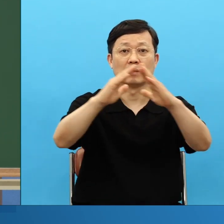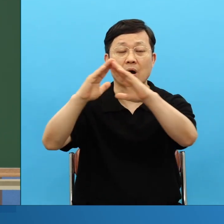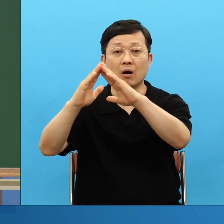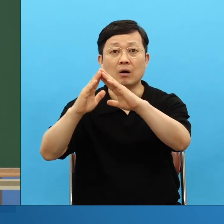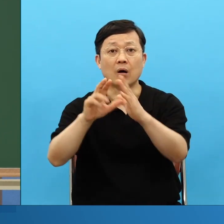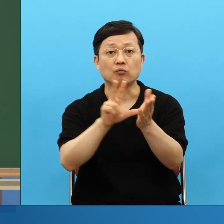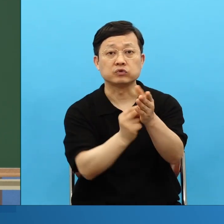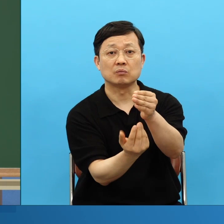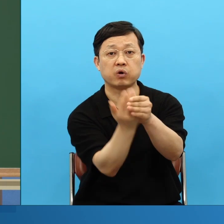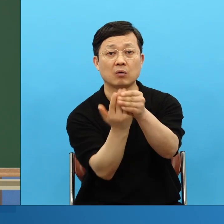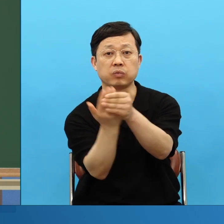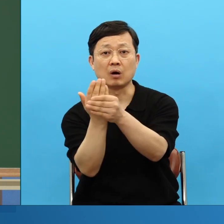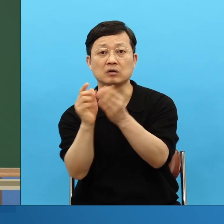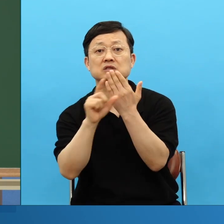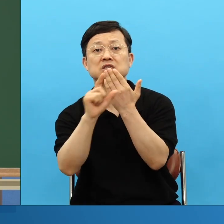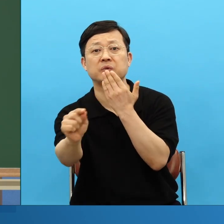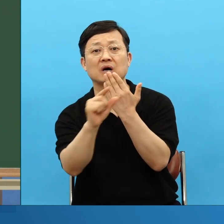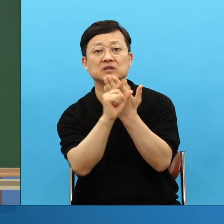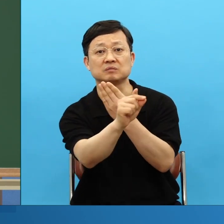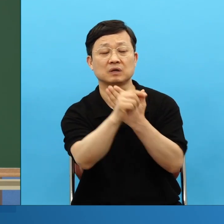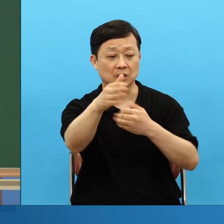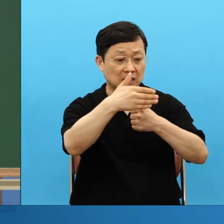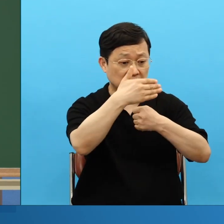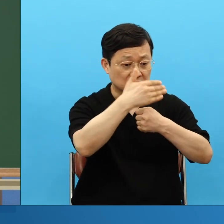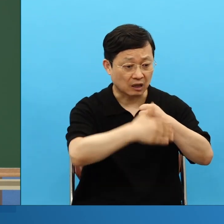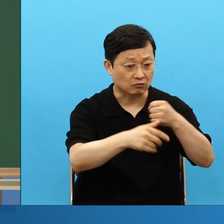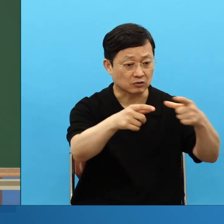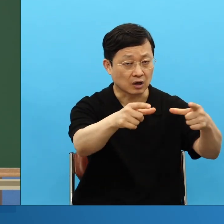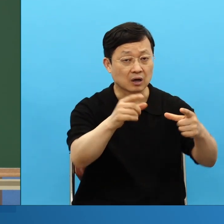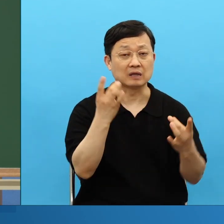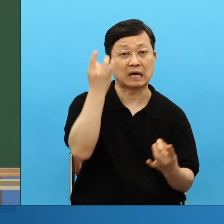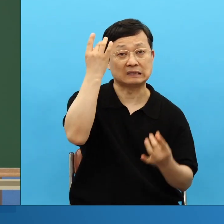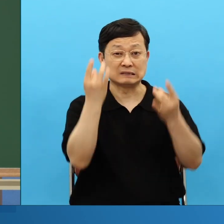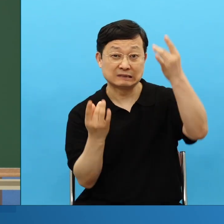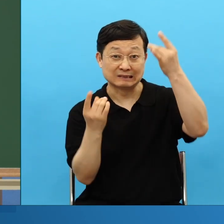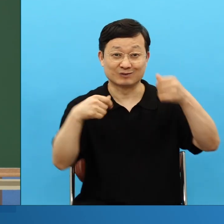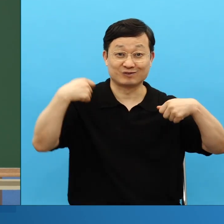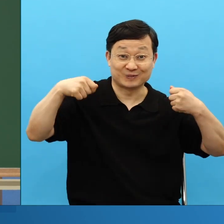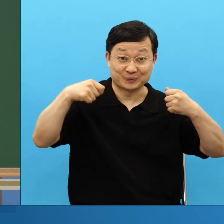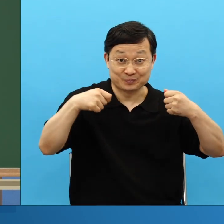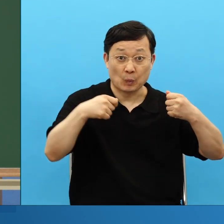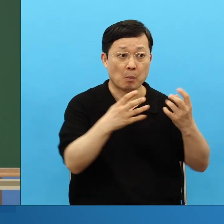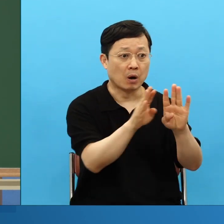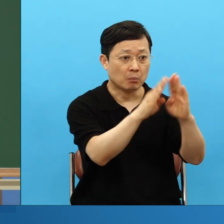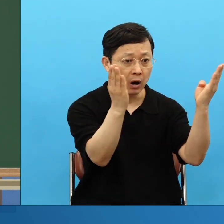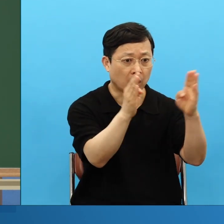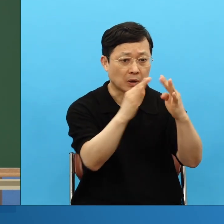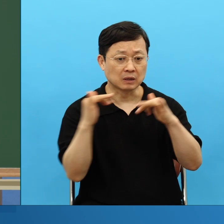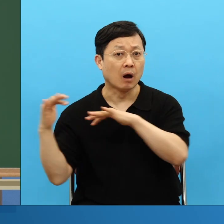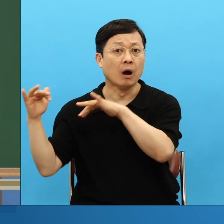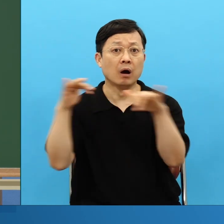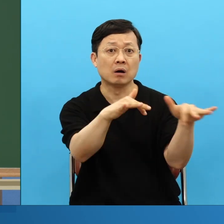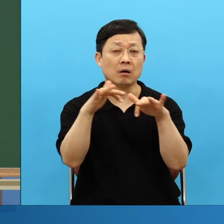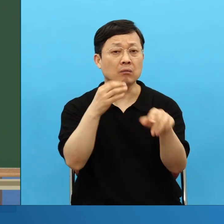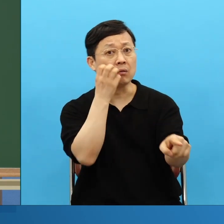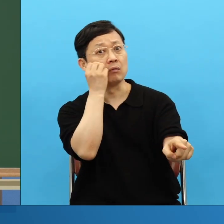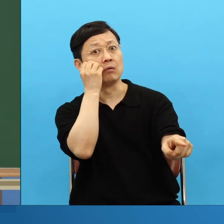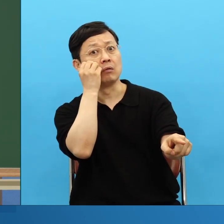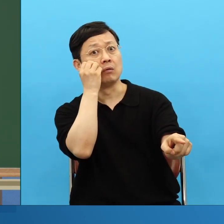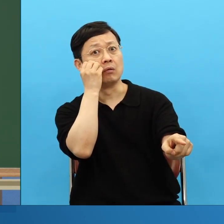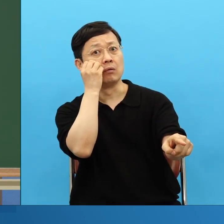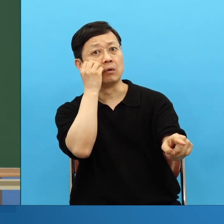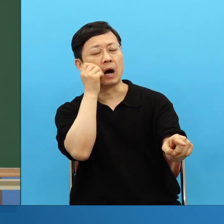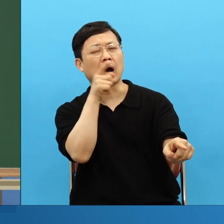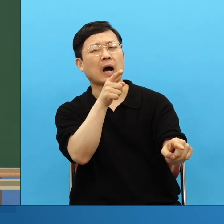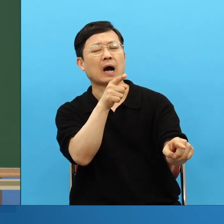사건들이 계속 일어나는 거예요. 대구에만 나이트클럽이 그때 열었는가 봐요. 왜 이렇게 많이 오지? 이랬는데 지금은 다 열려